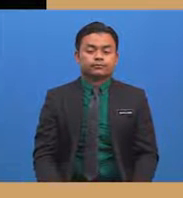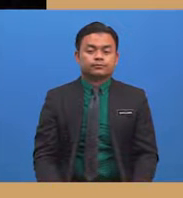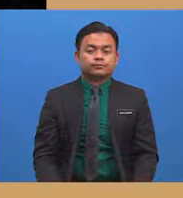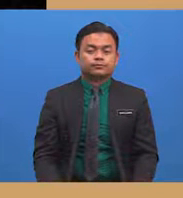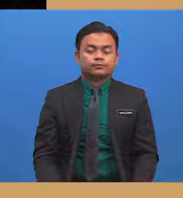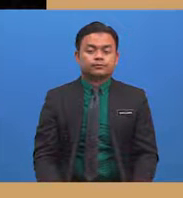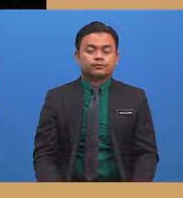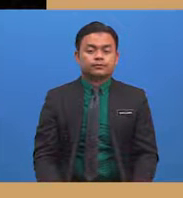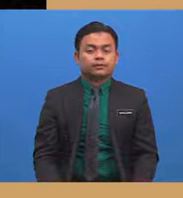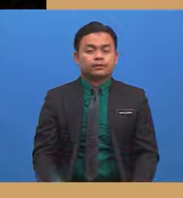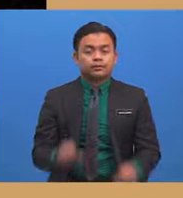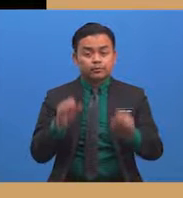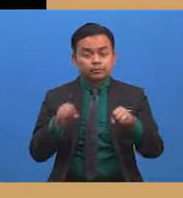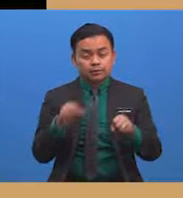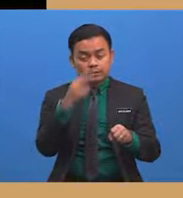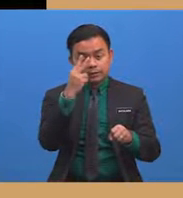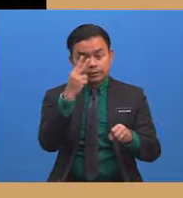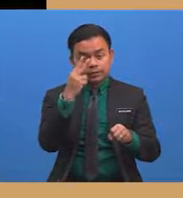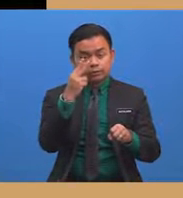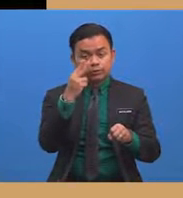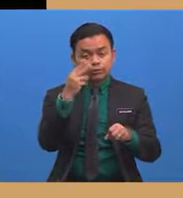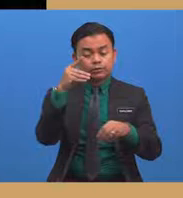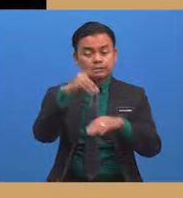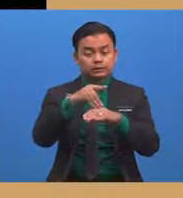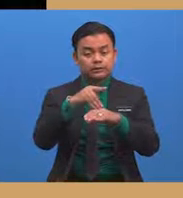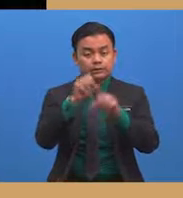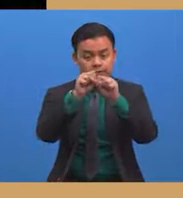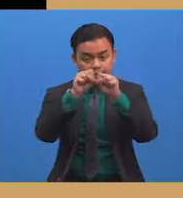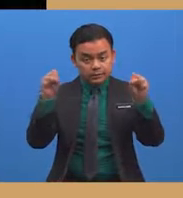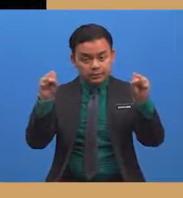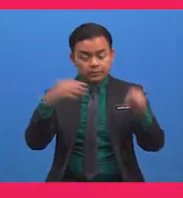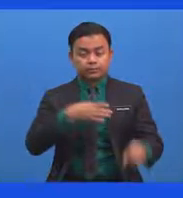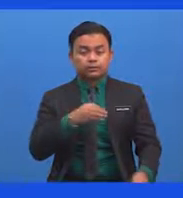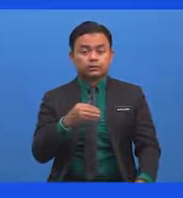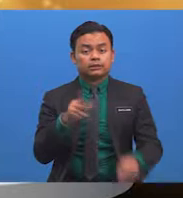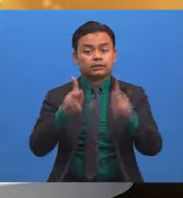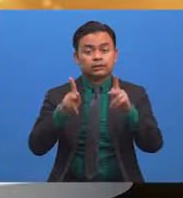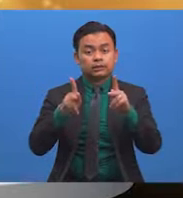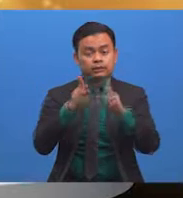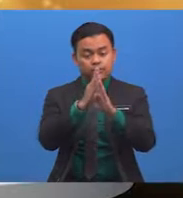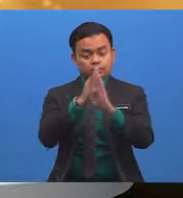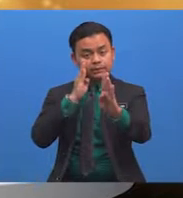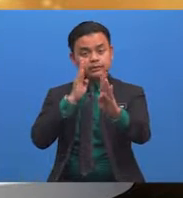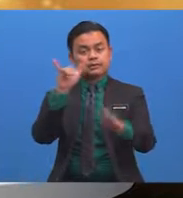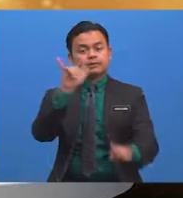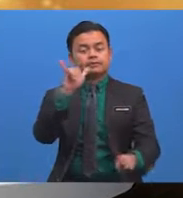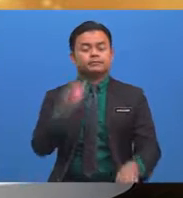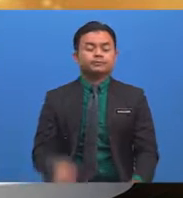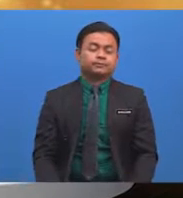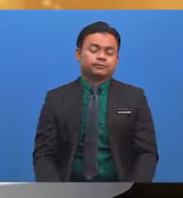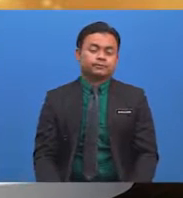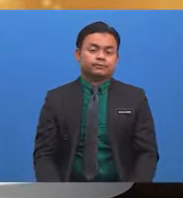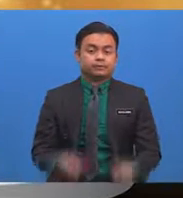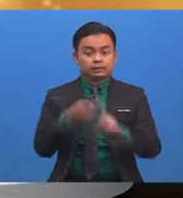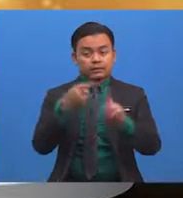dilihat di skrin putih apabila ketiga-tiga lubang CD adalah sebaris. Jadi, dari eksperimen cikgu